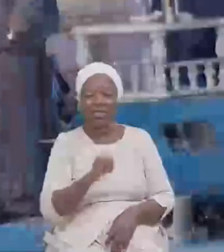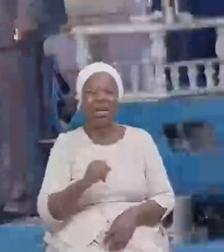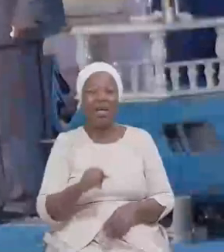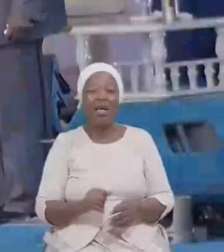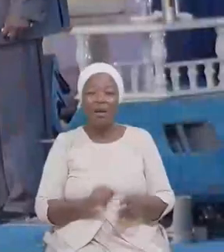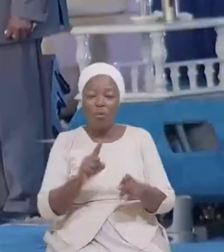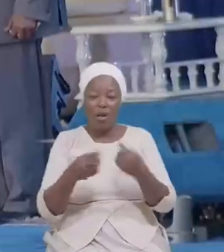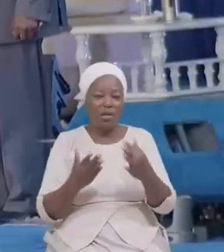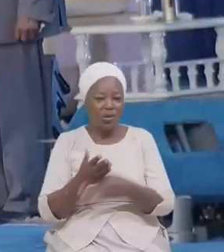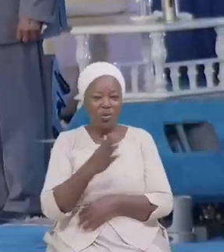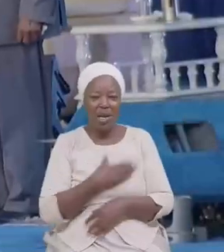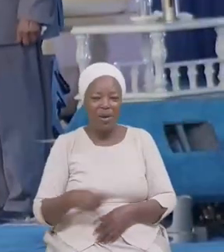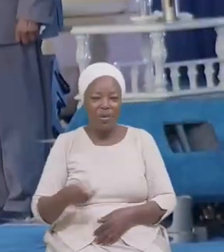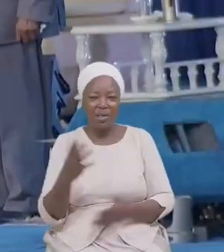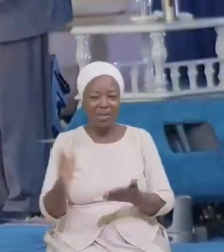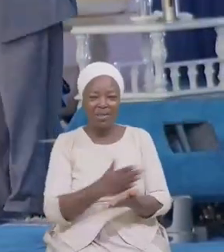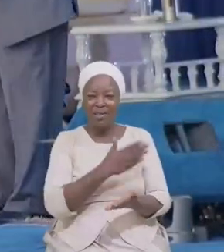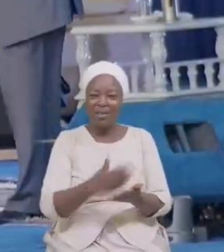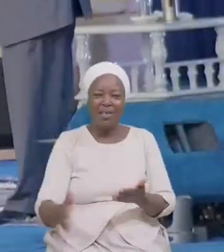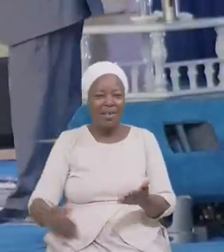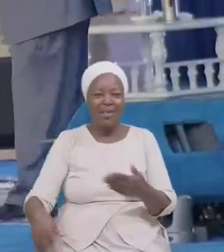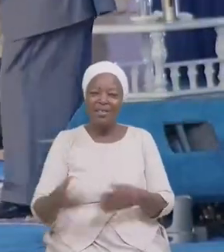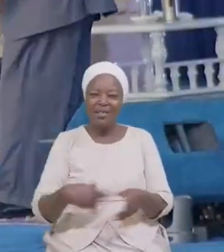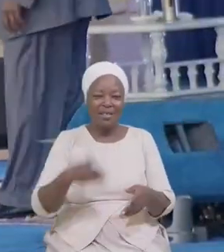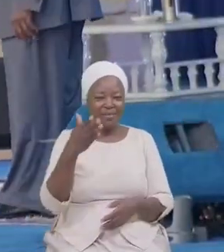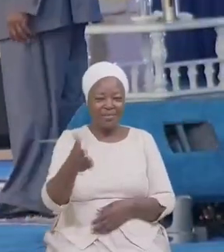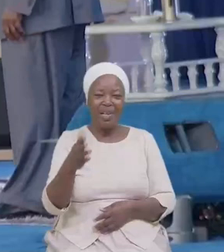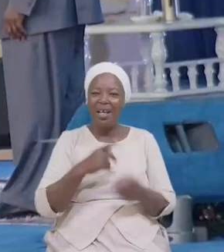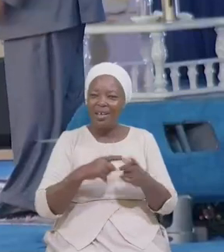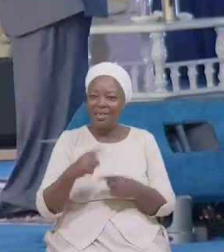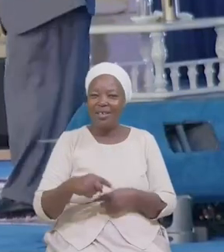ils chantaient de l'autre côté. Pharaon a dit,